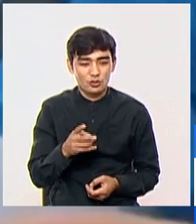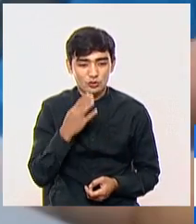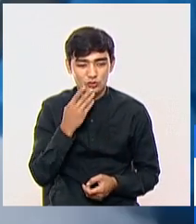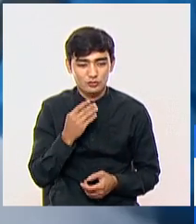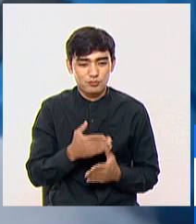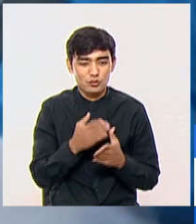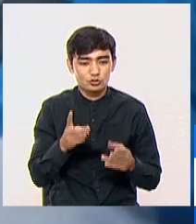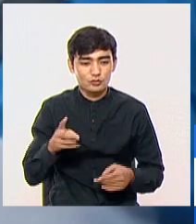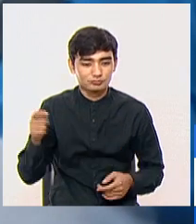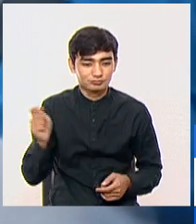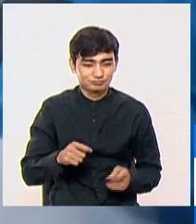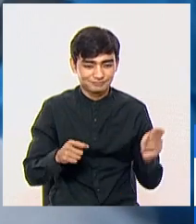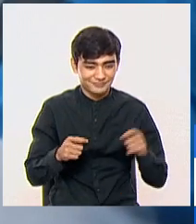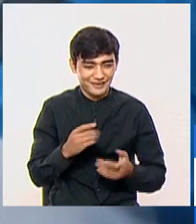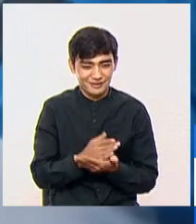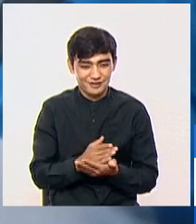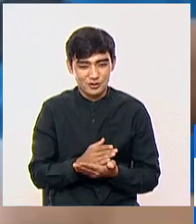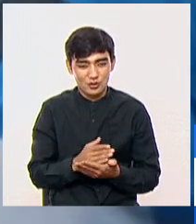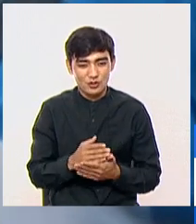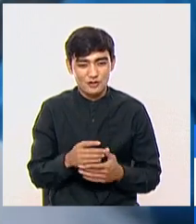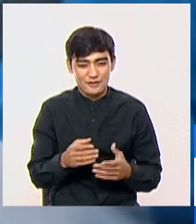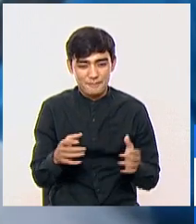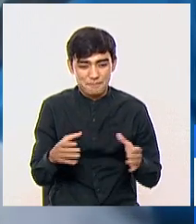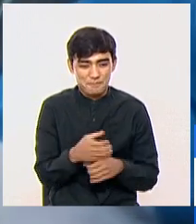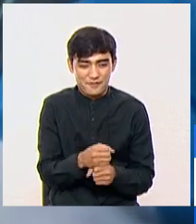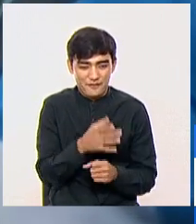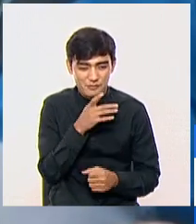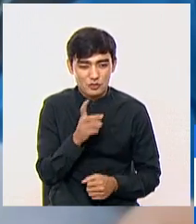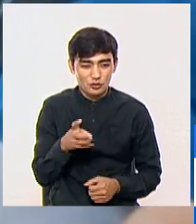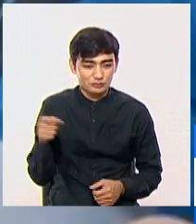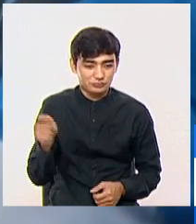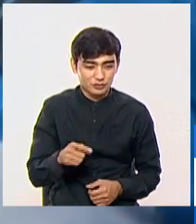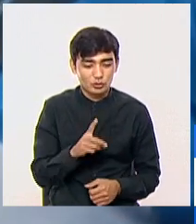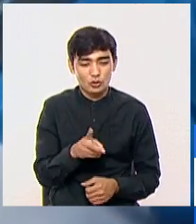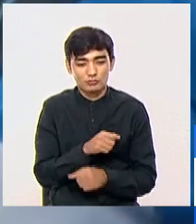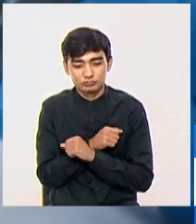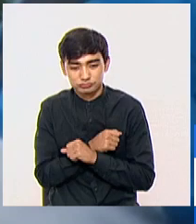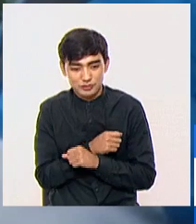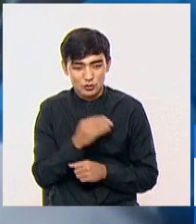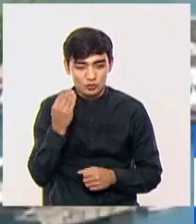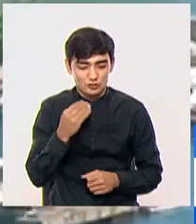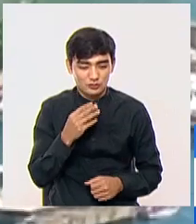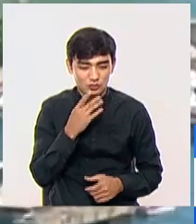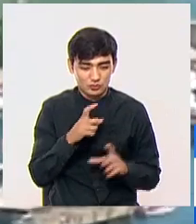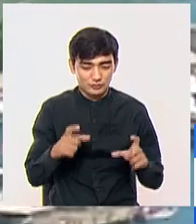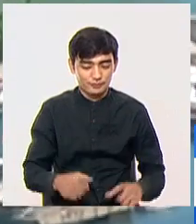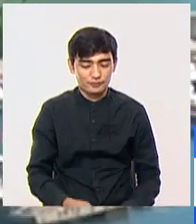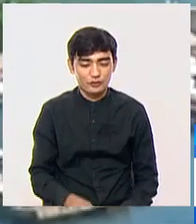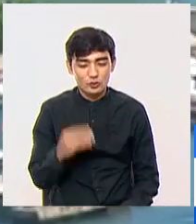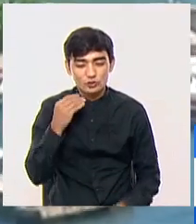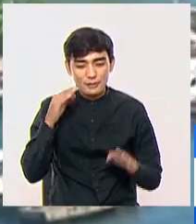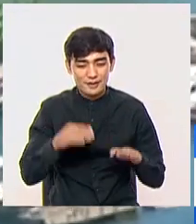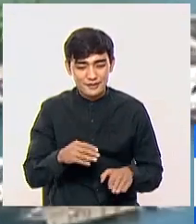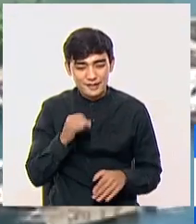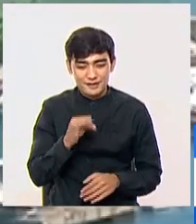больше тех, кто приезжает на короткие сроки, отдыхает, как говорится, туристов. Туризм в Турции достиг